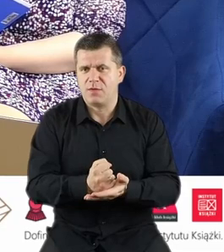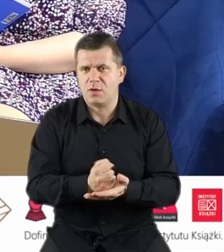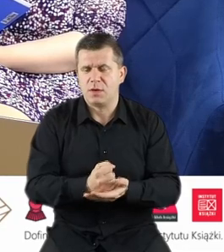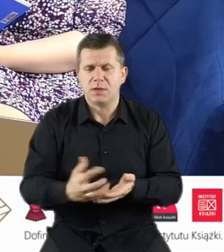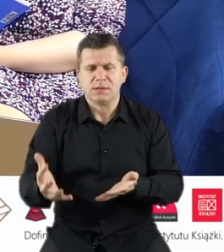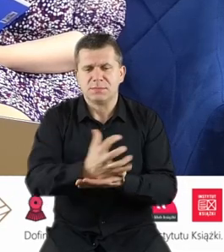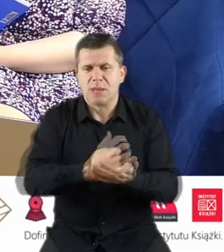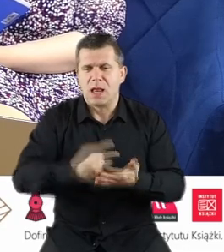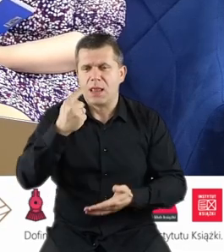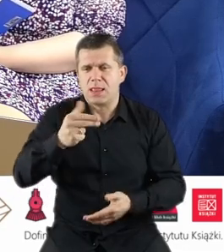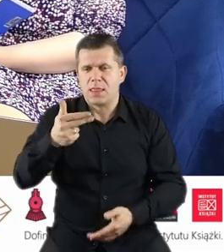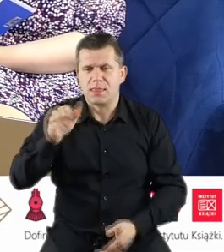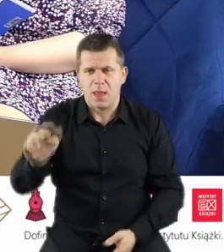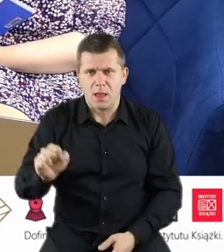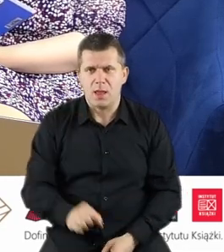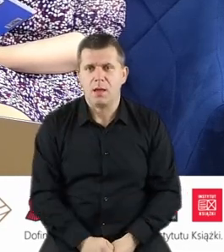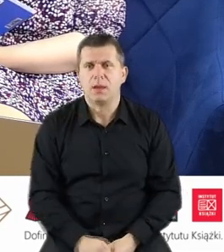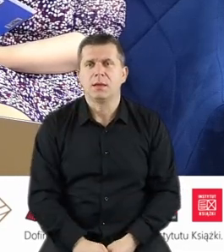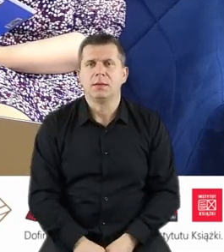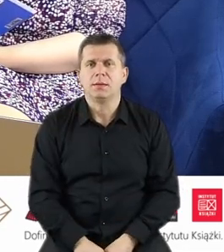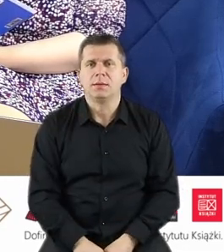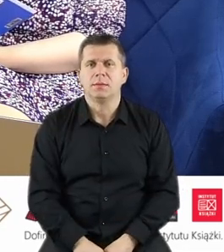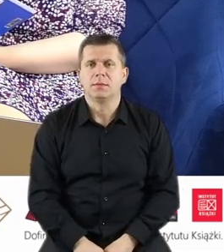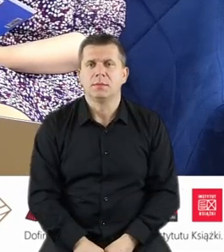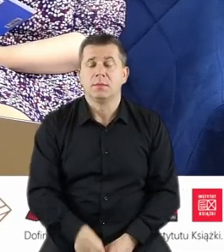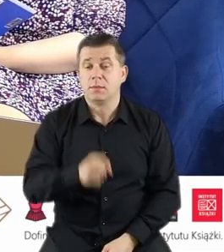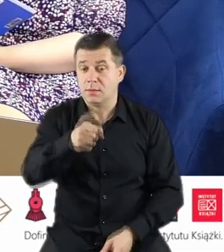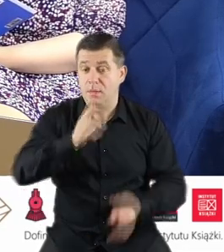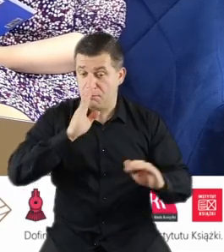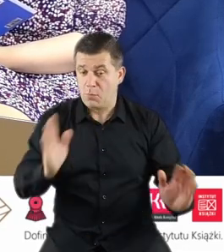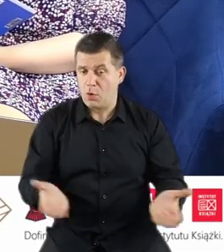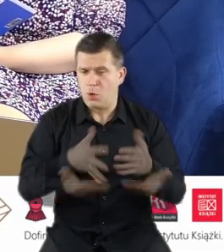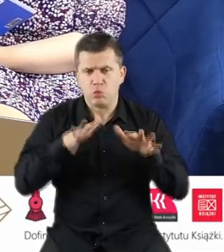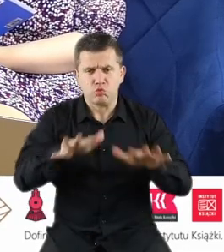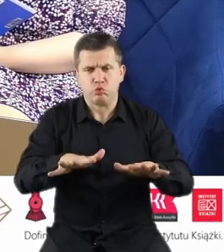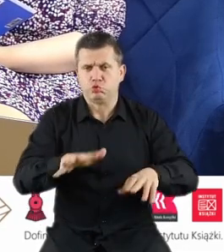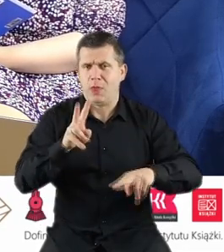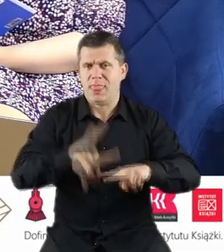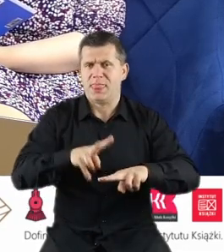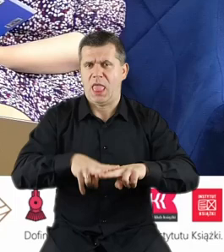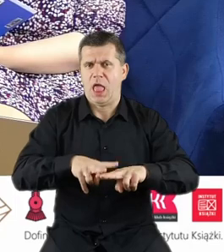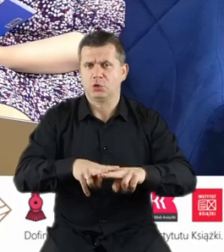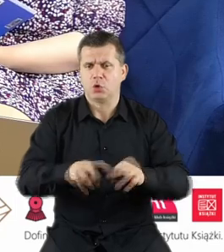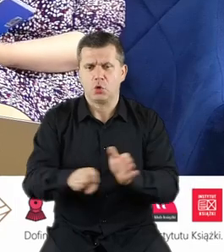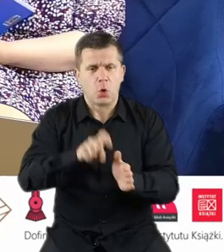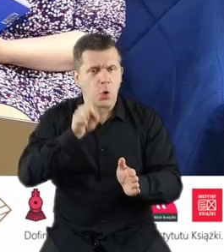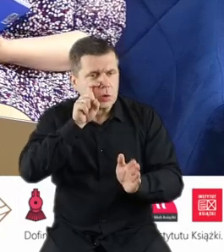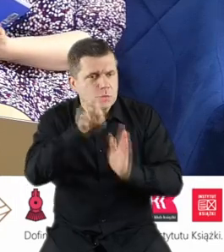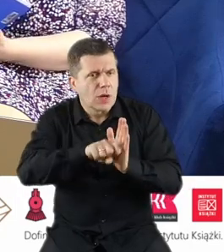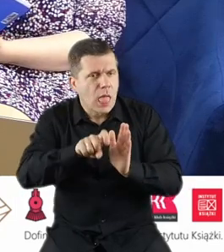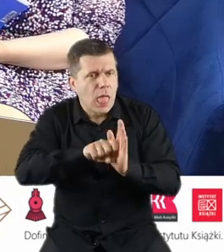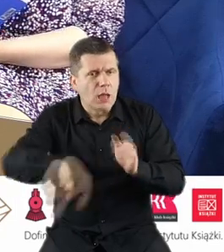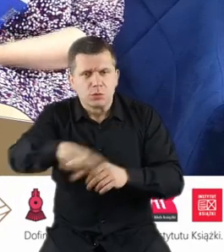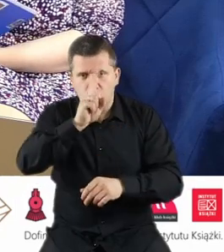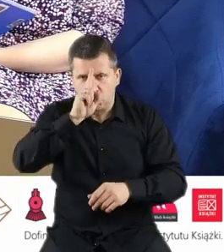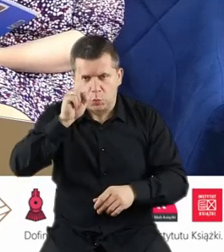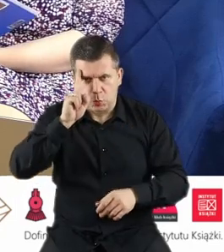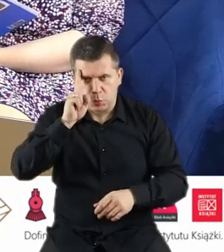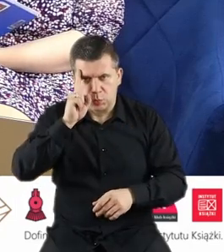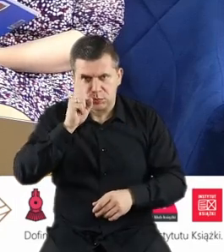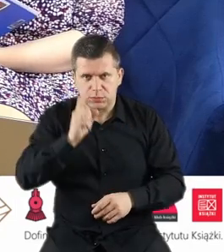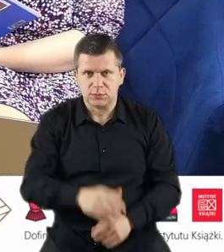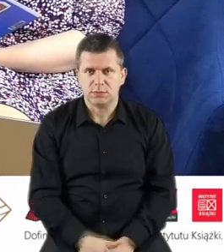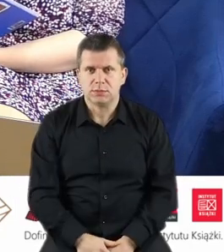DNA, tak. To pokazał pan tyle narzędzi do śledzenia ludzi, do śledzenia tych śladów,